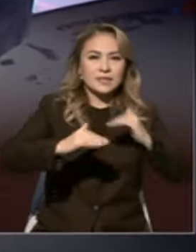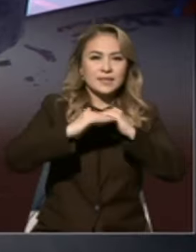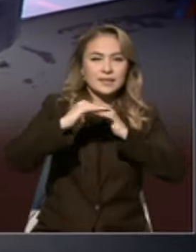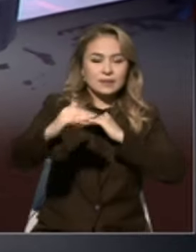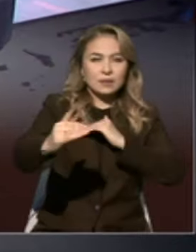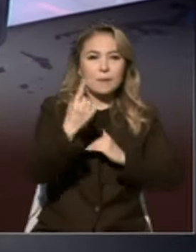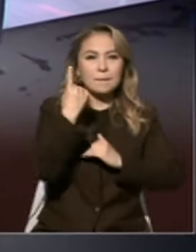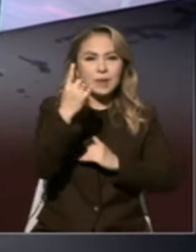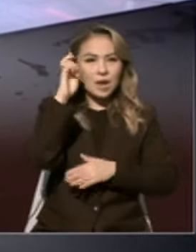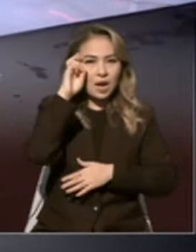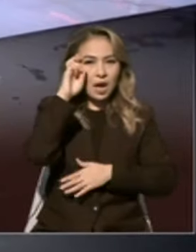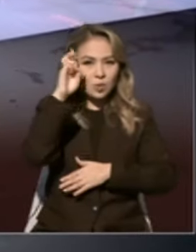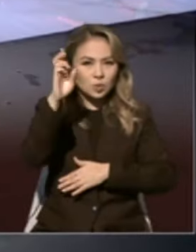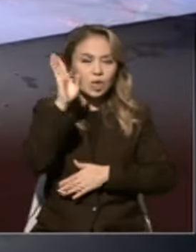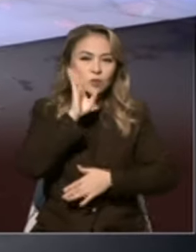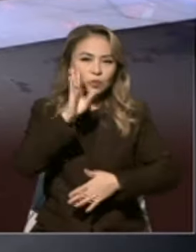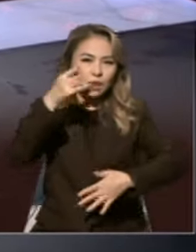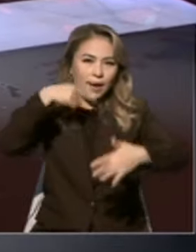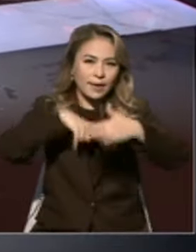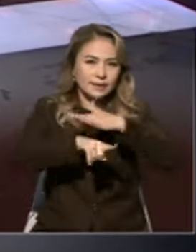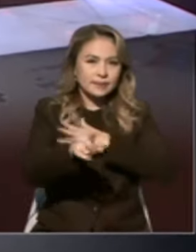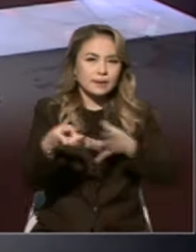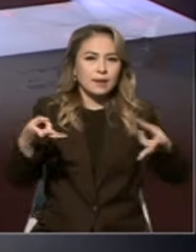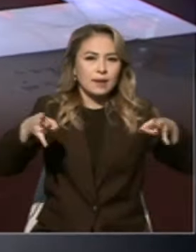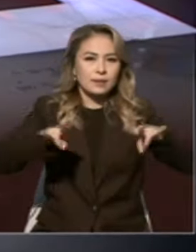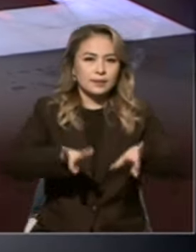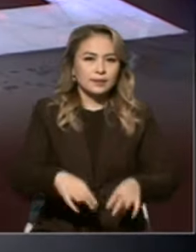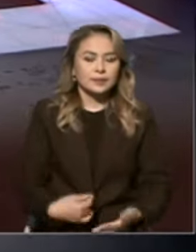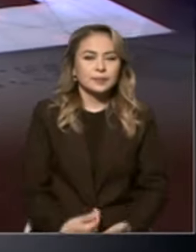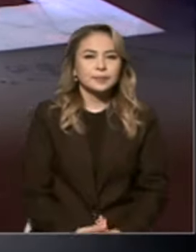біраз елді мекендерді судың астында қалдырары анық.